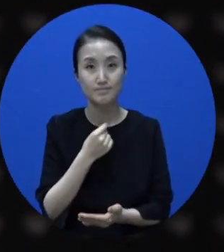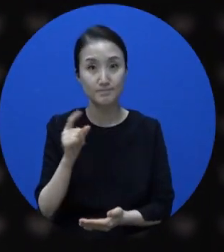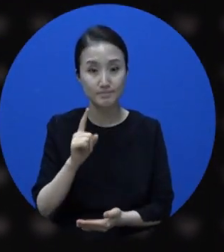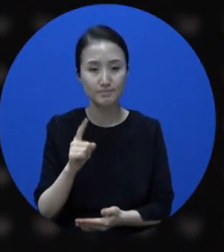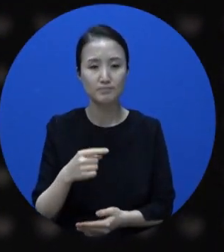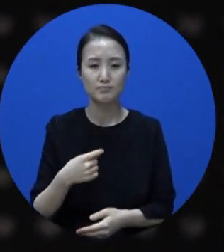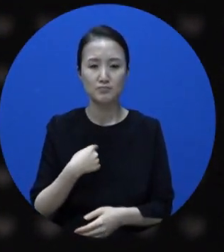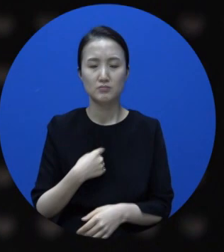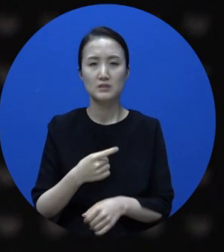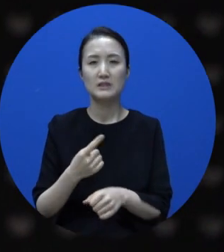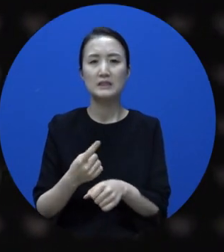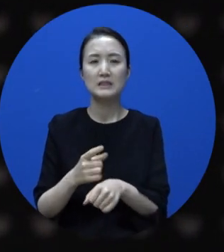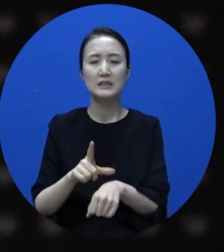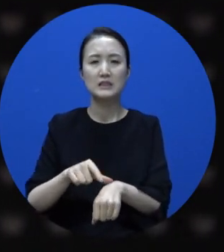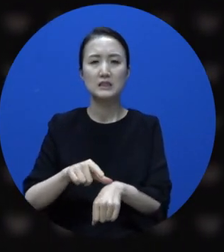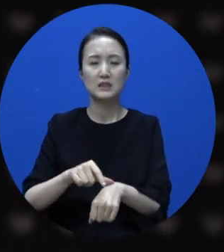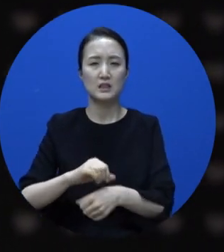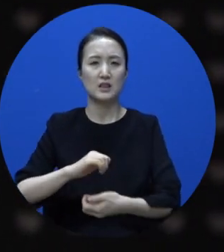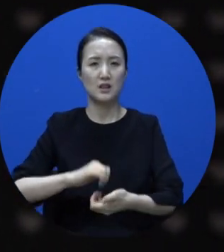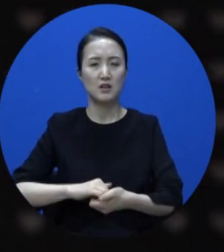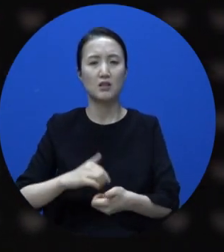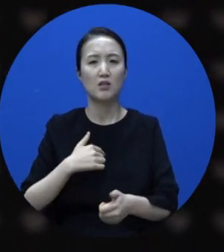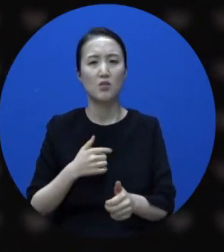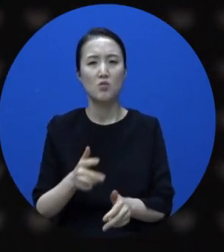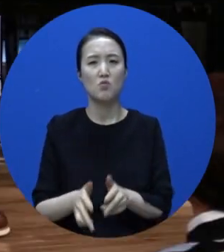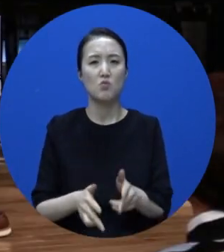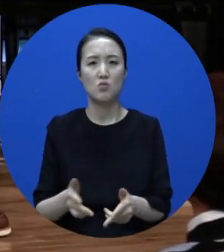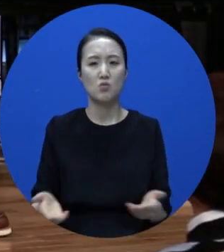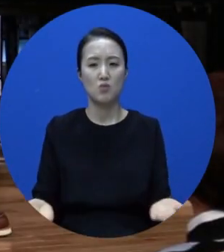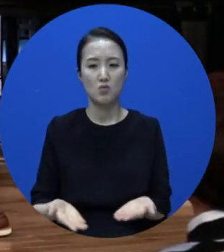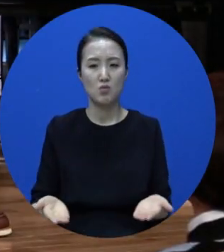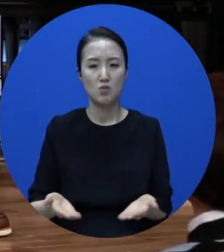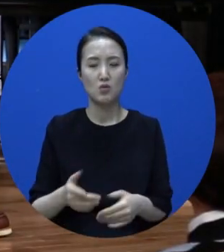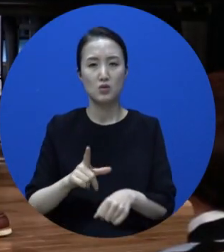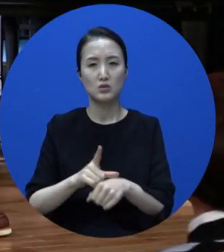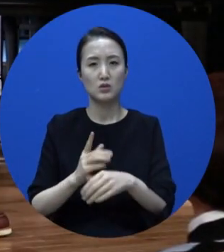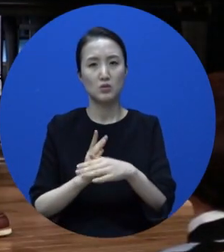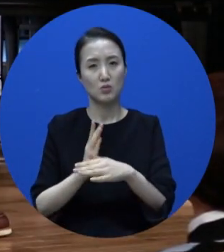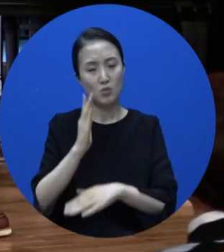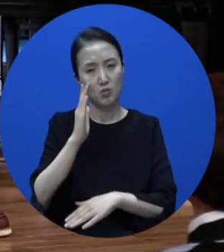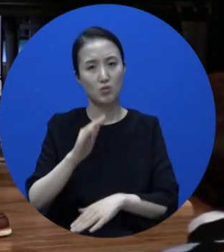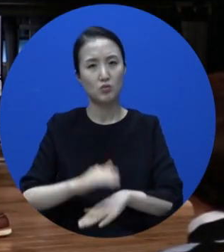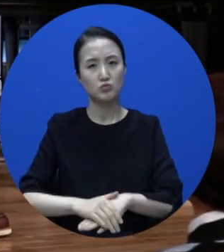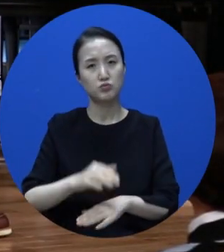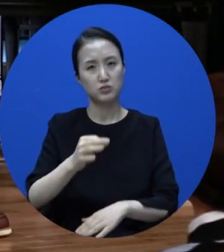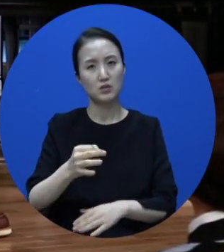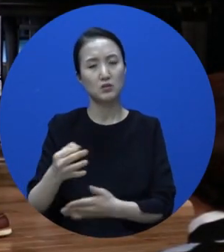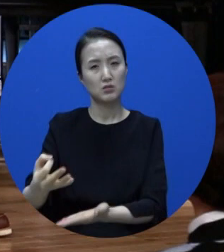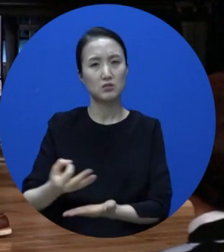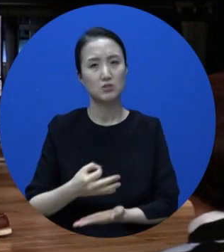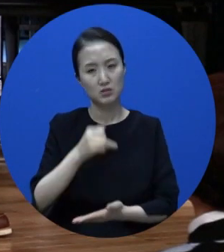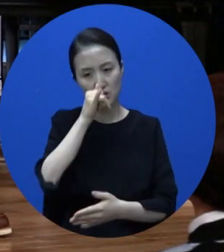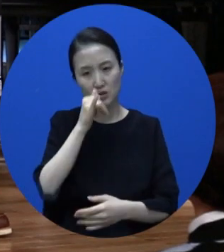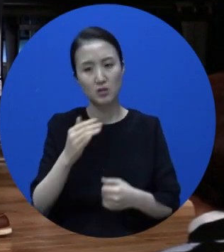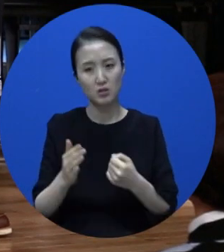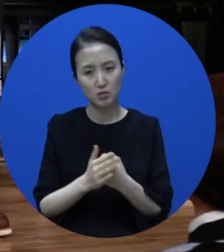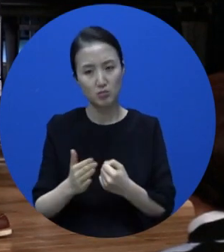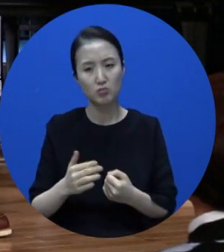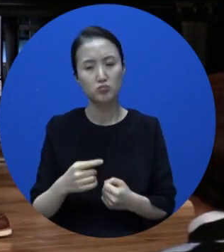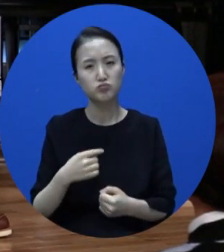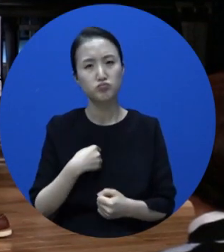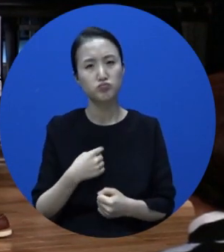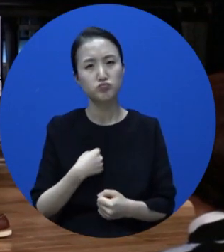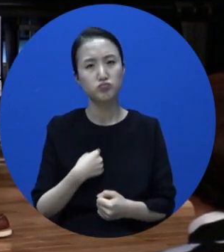근로자 인데요 공장에서 이랍니다 나 초과근로수당은 있기 때문에 우리집 따뜻하게 겨울철에도 먹고